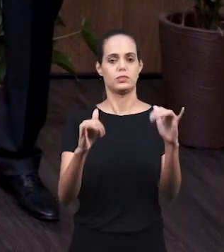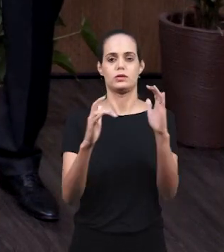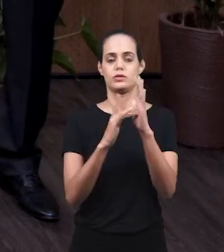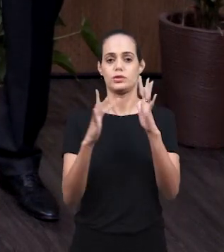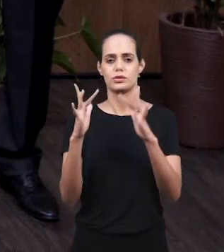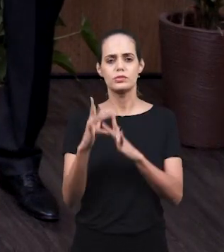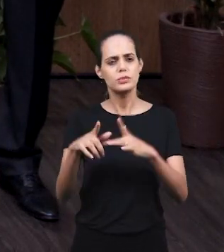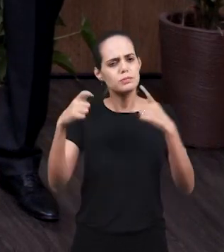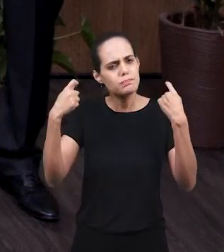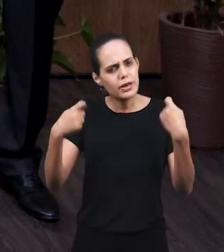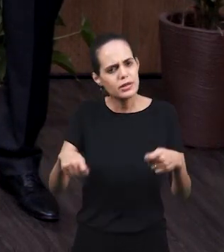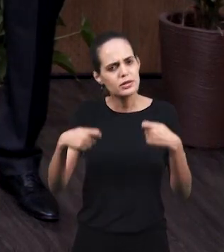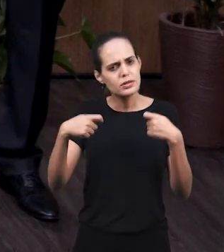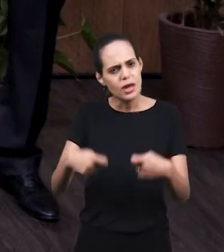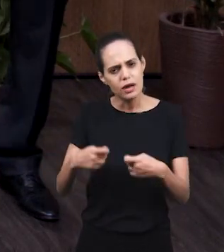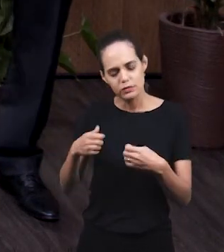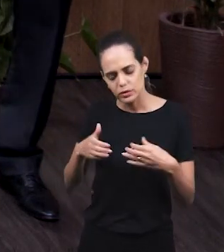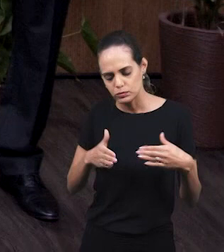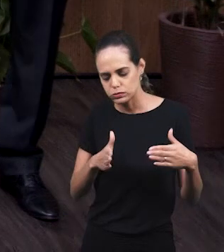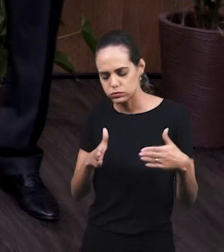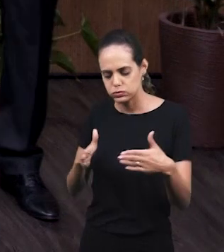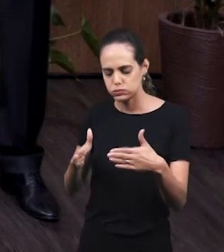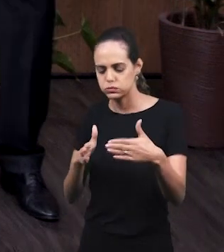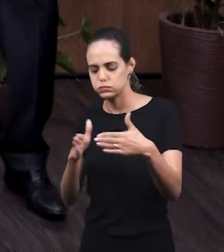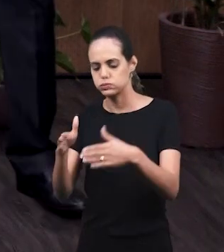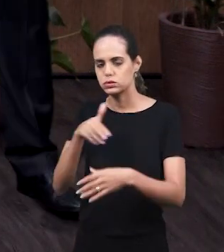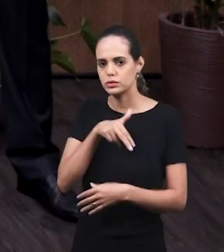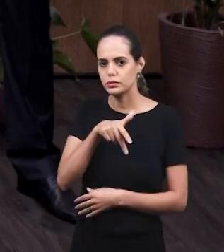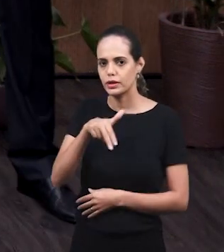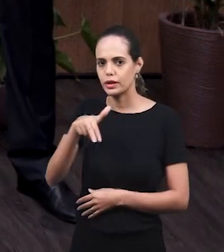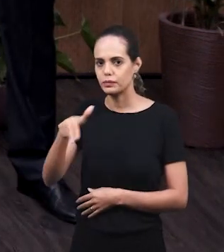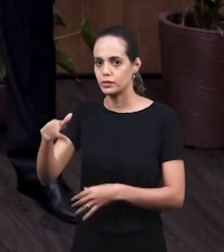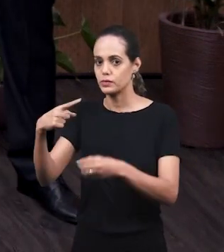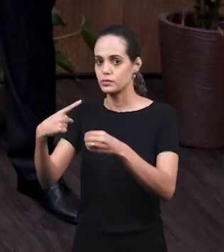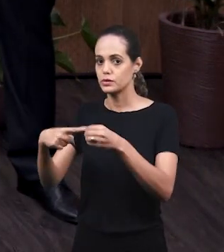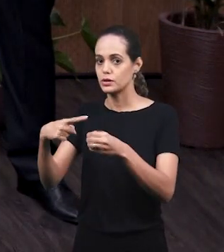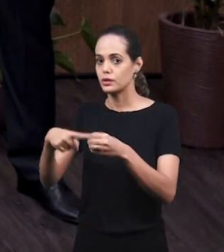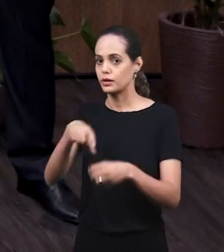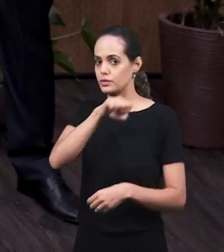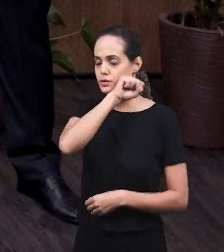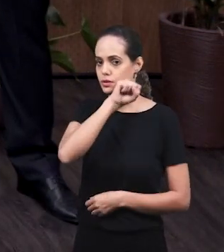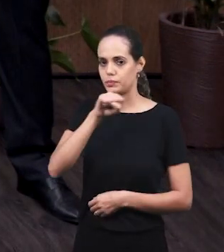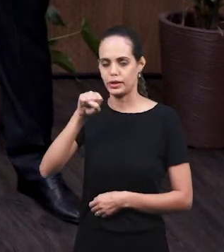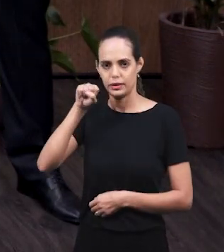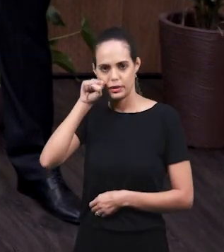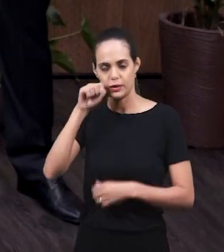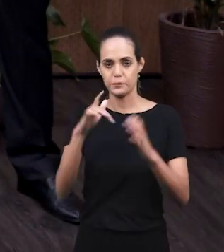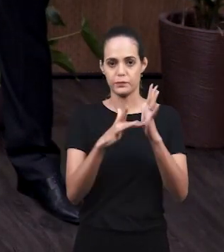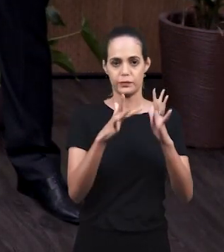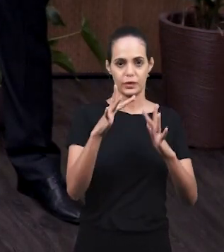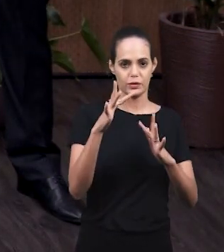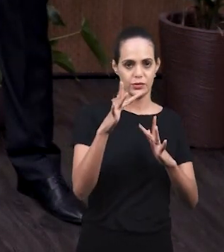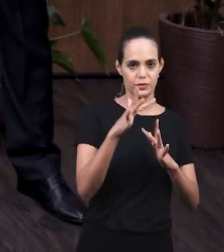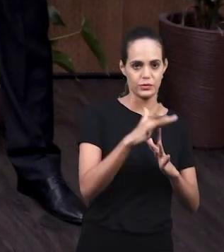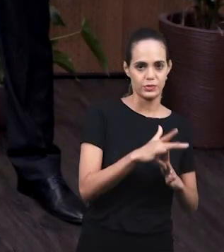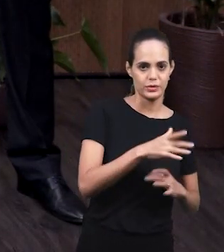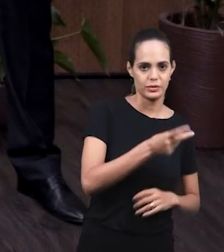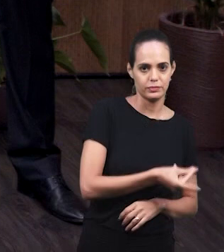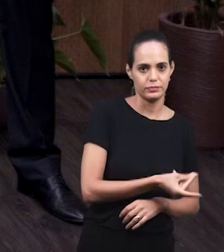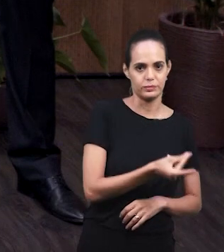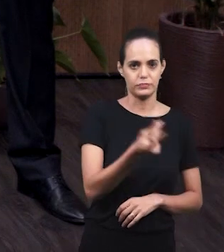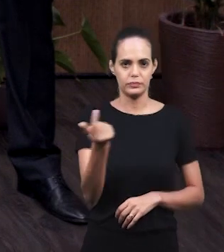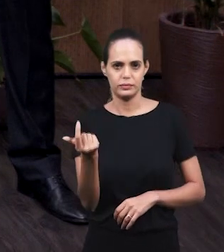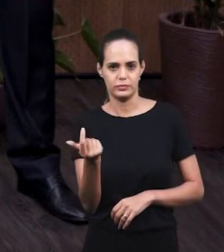avons dit, Jésus, il a dû passer par cette région, par Samarie, de la même manière qu'il a quitté la Judée. Il est passé par